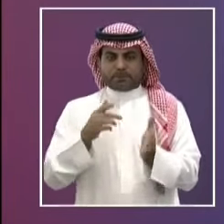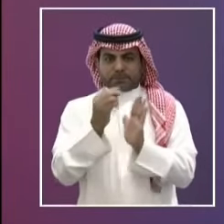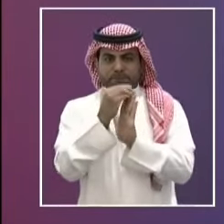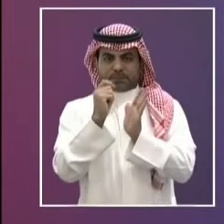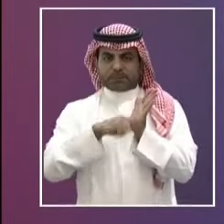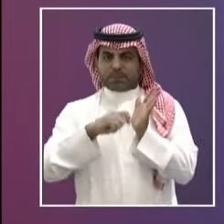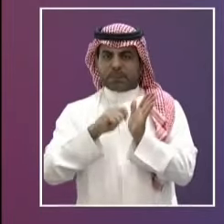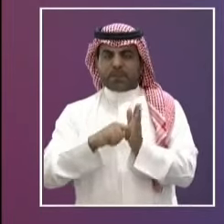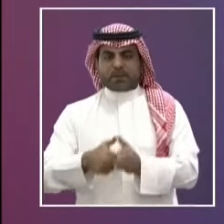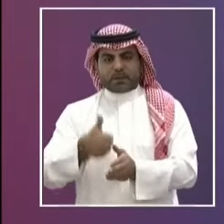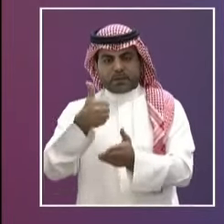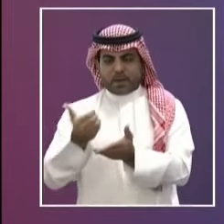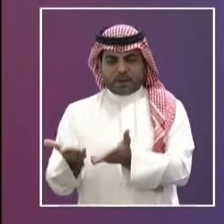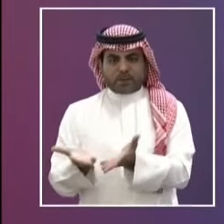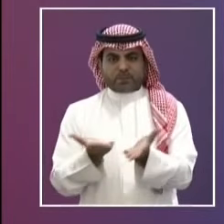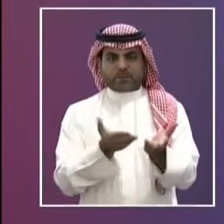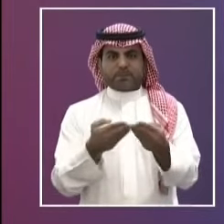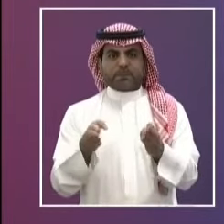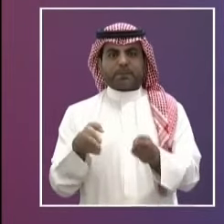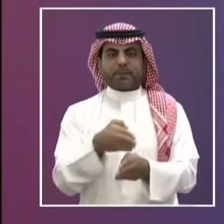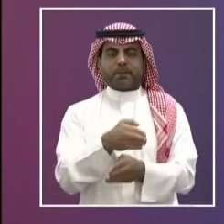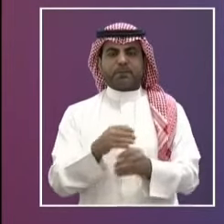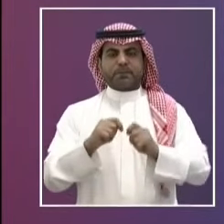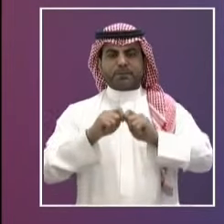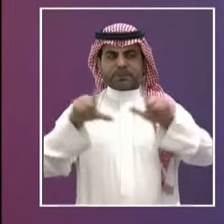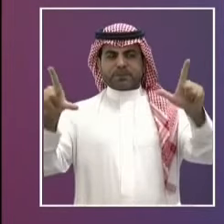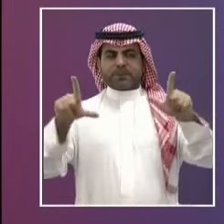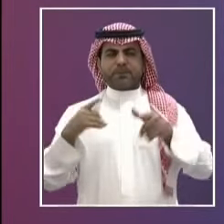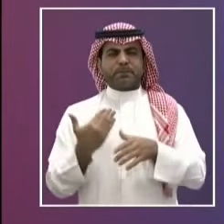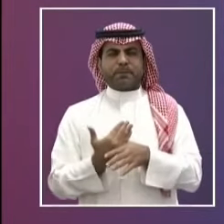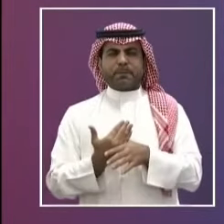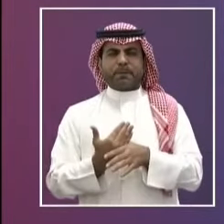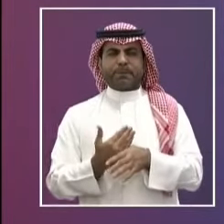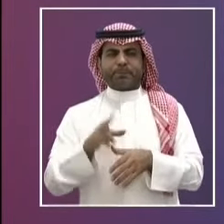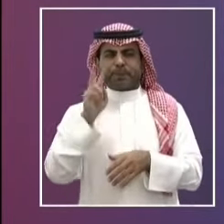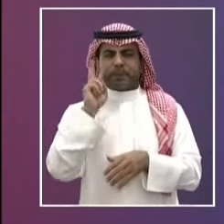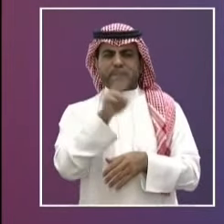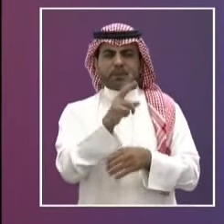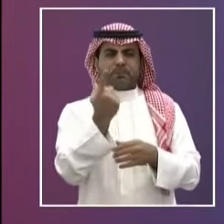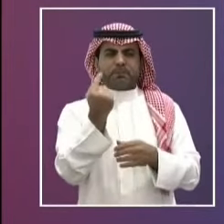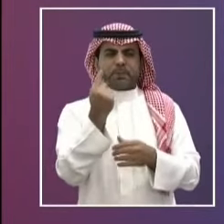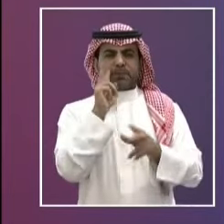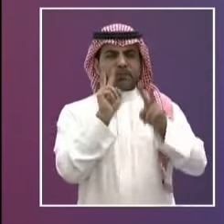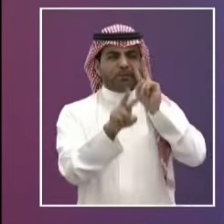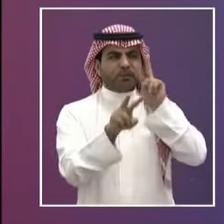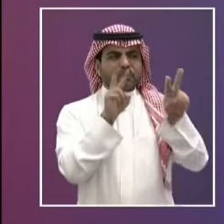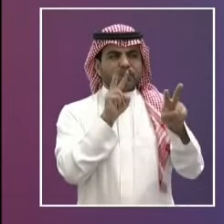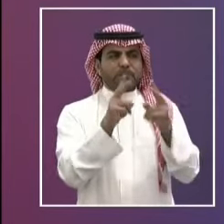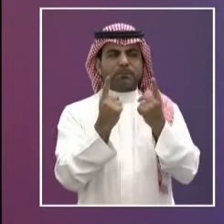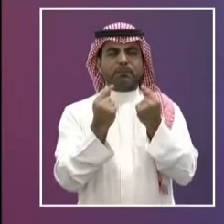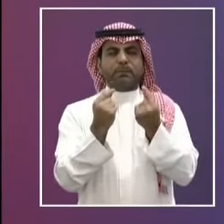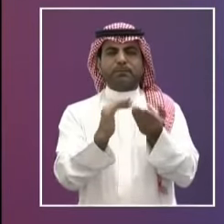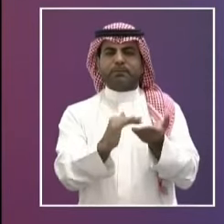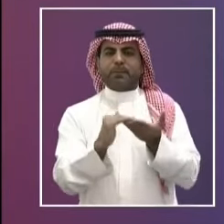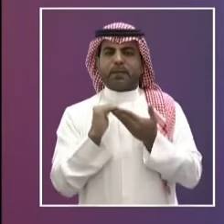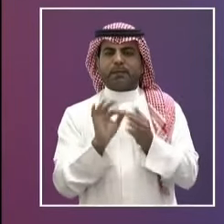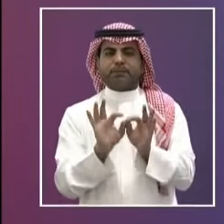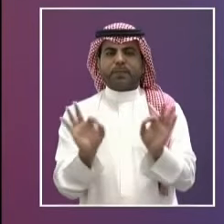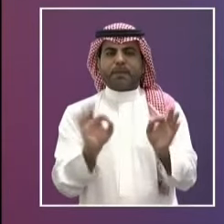للتسجيل. هذا يعني اللي يوضح إنه المميزات هذه هي بتسهل